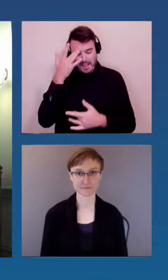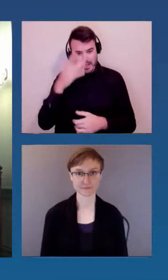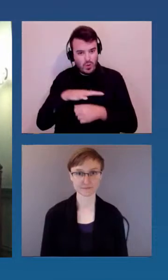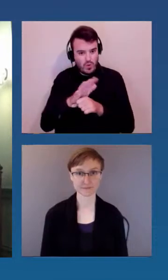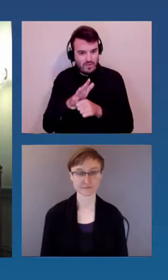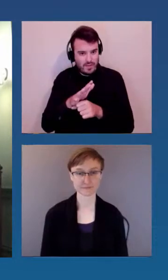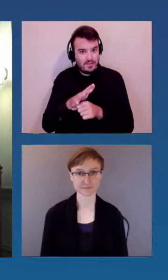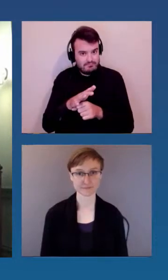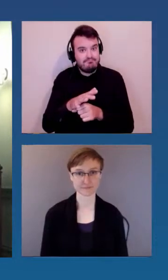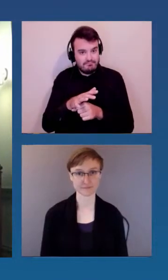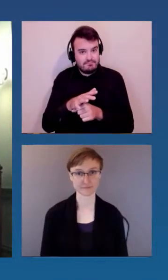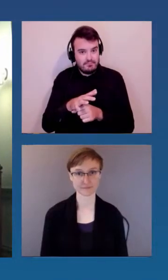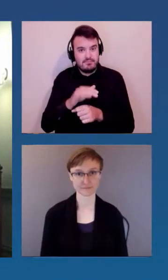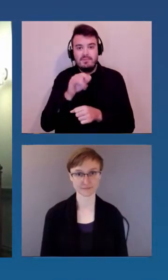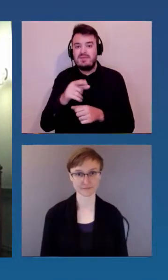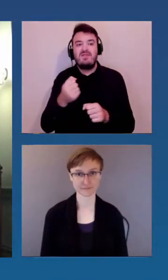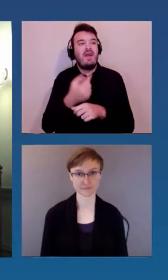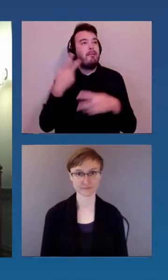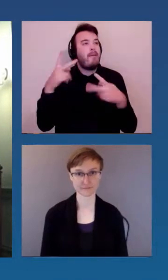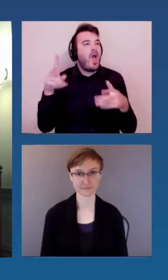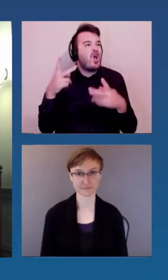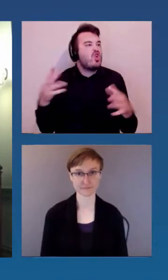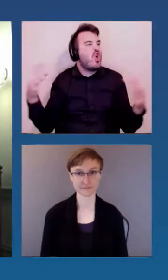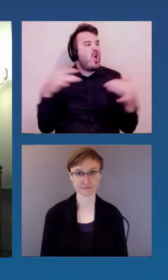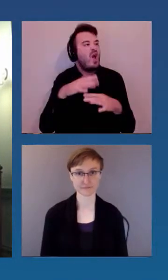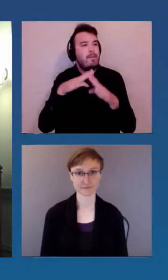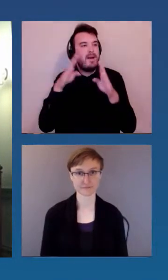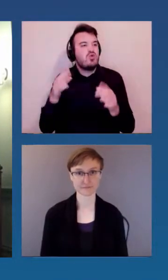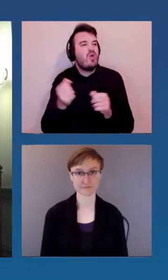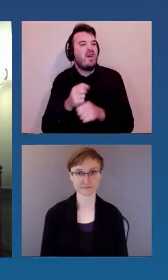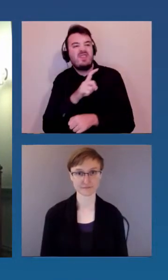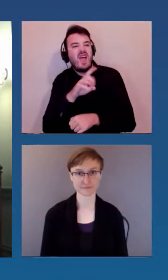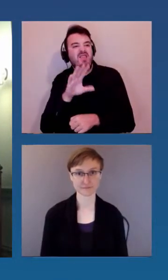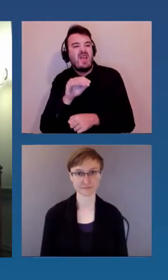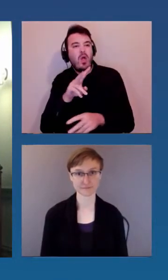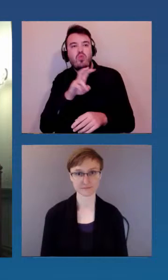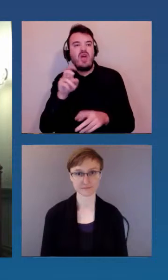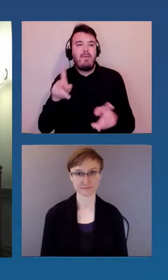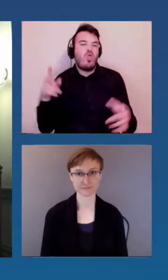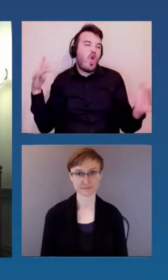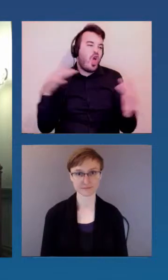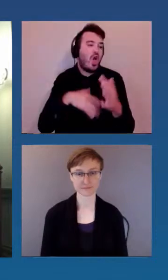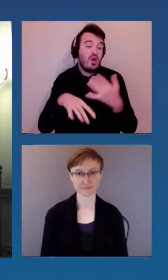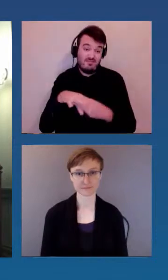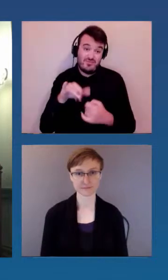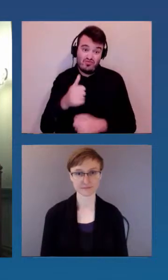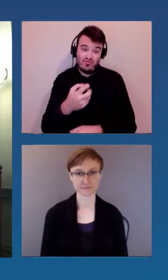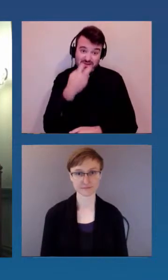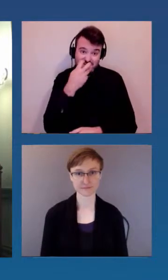n'est pas, cette année, ce n'est pas l'année de commencer